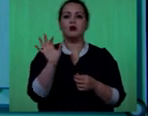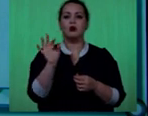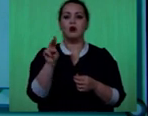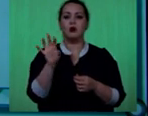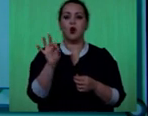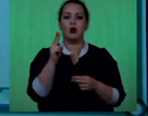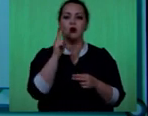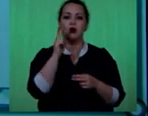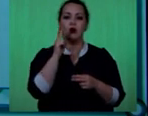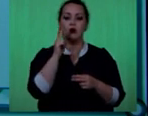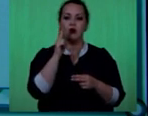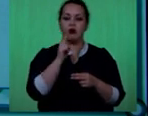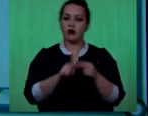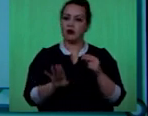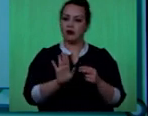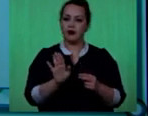теряй